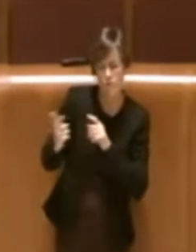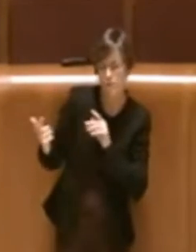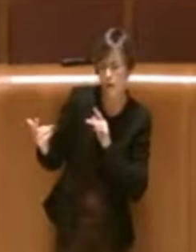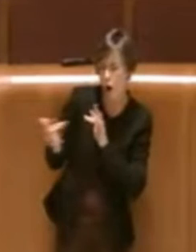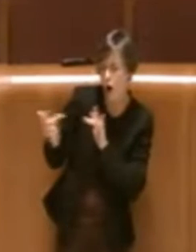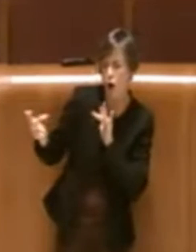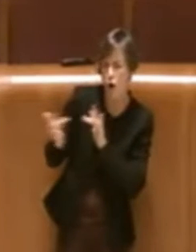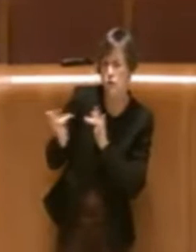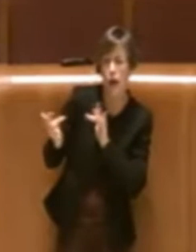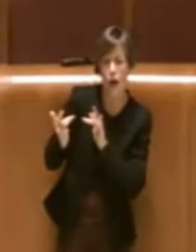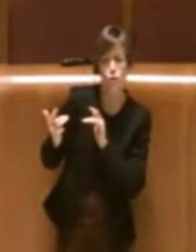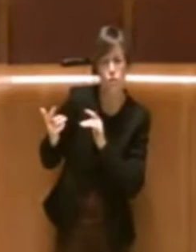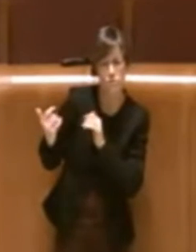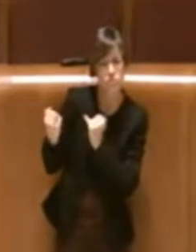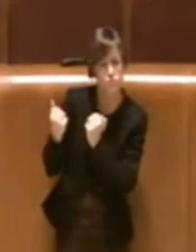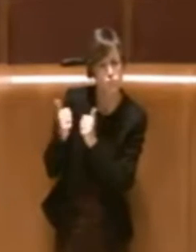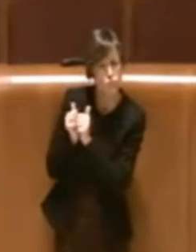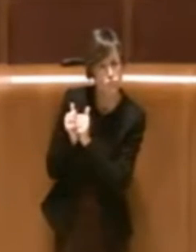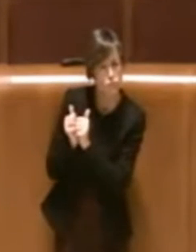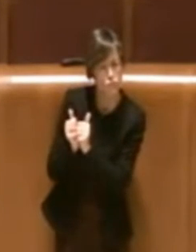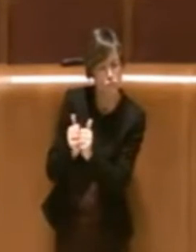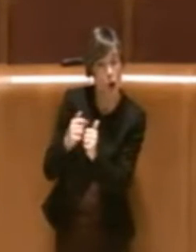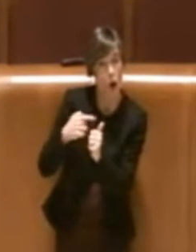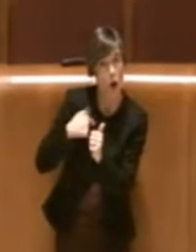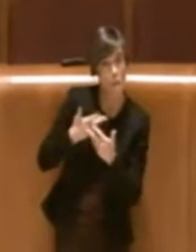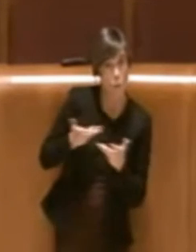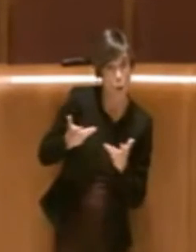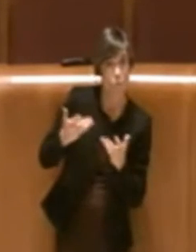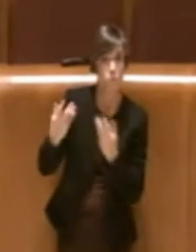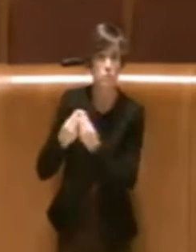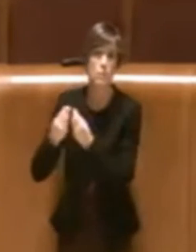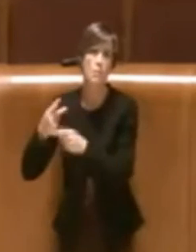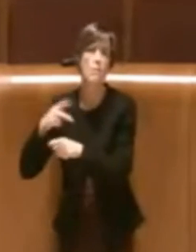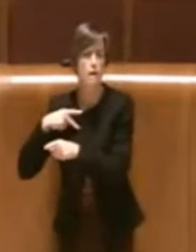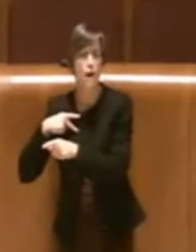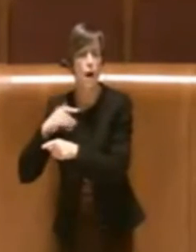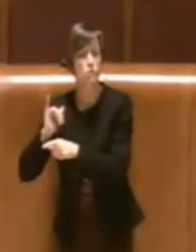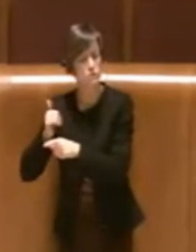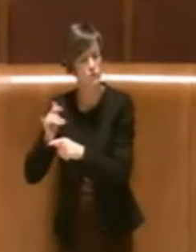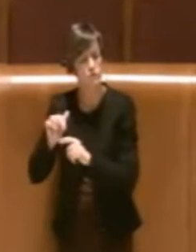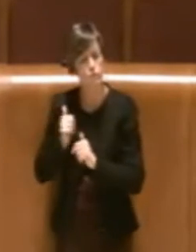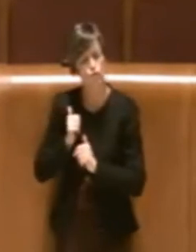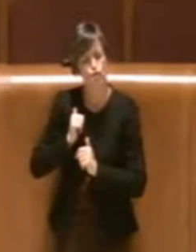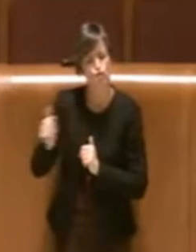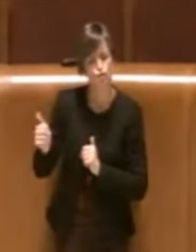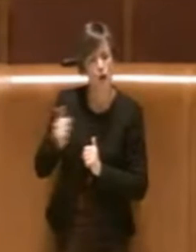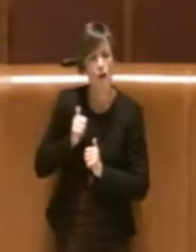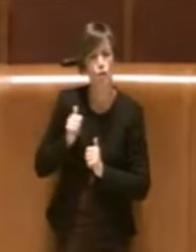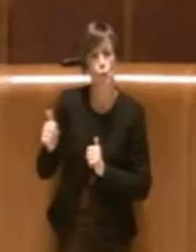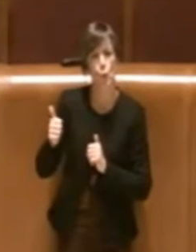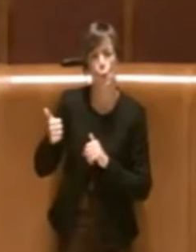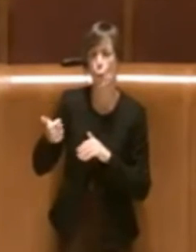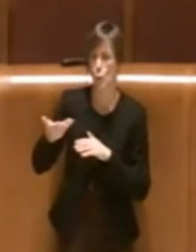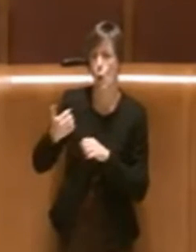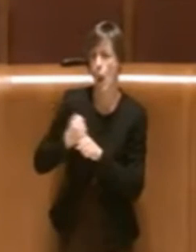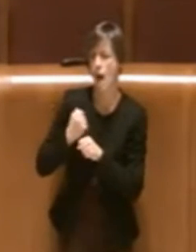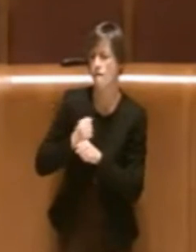pubblico e privato, noi facendo la nostra parte e chiedendo anche ai privati di fare la loro parte,